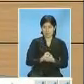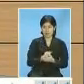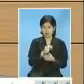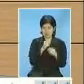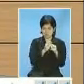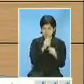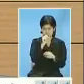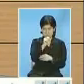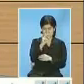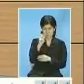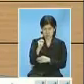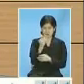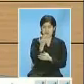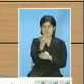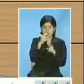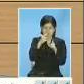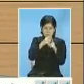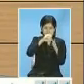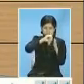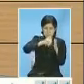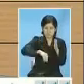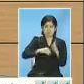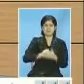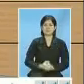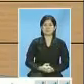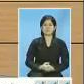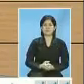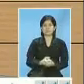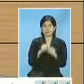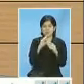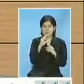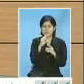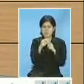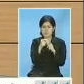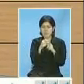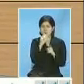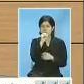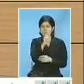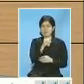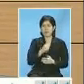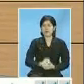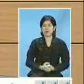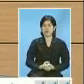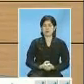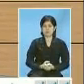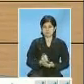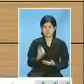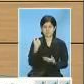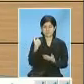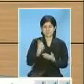ยนั้นถอนคำพูดที่ว่าสำนวนถูกเรียกไปยังอธิบดี